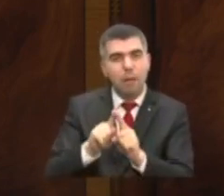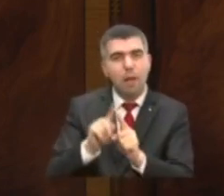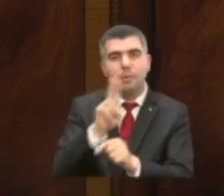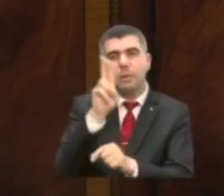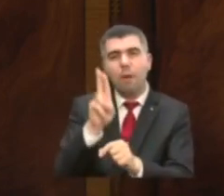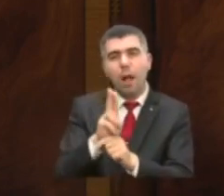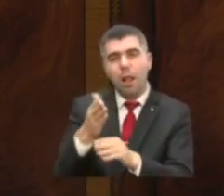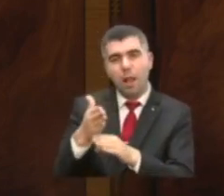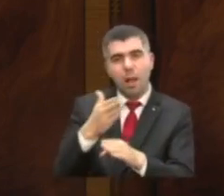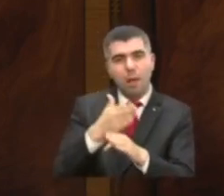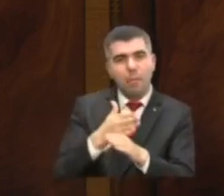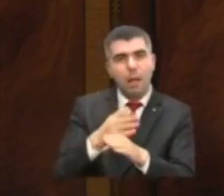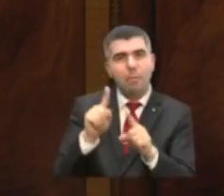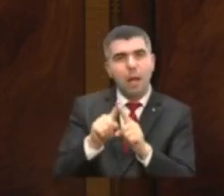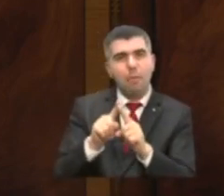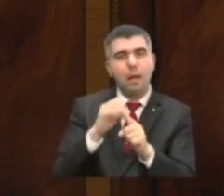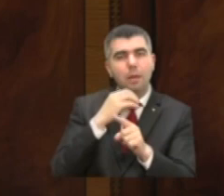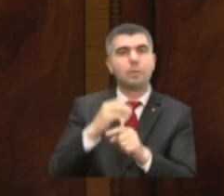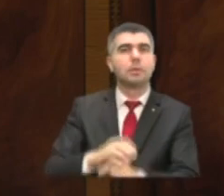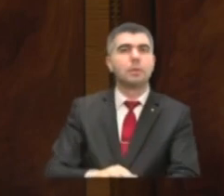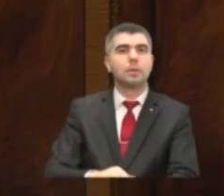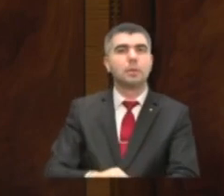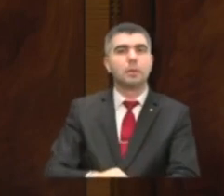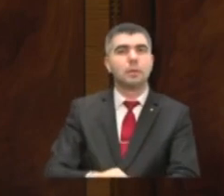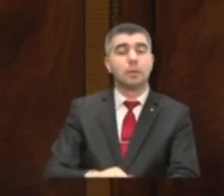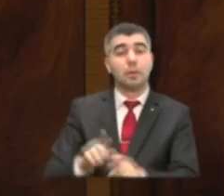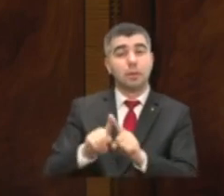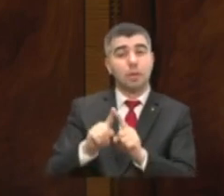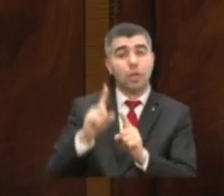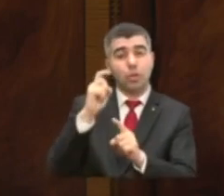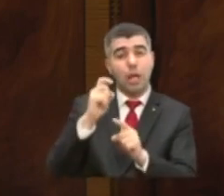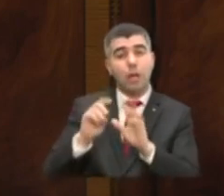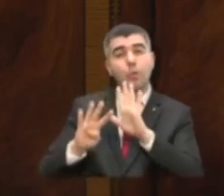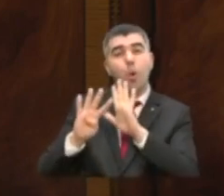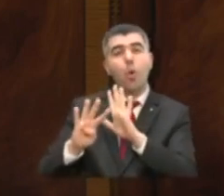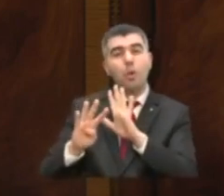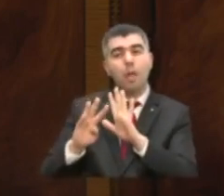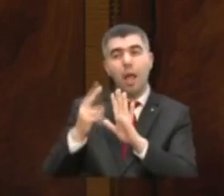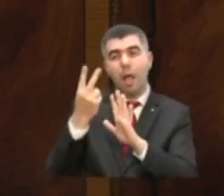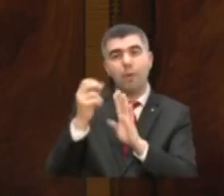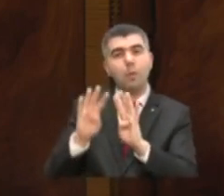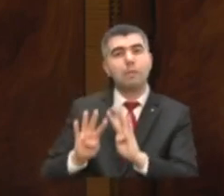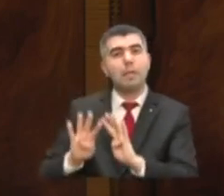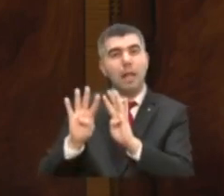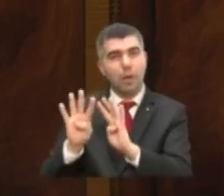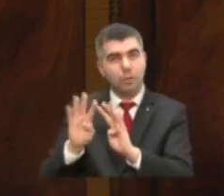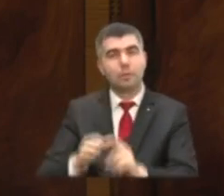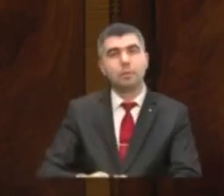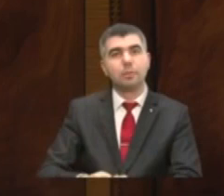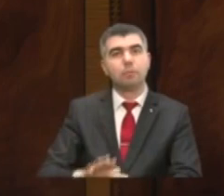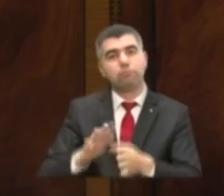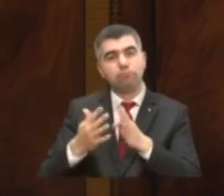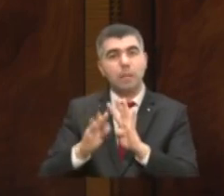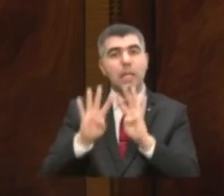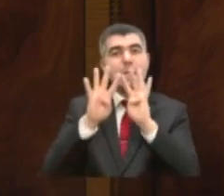النواب على المبلغ ديالو، المقاول ديال الآن في شتنبر 2018، آخر شتنبر 2018 وصلنا ل